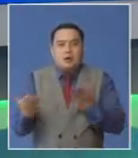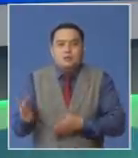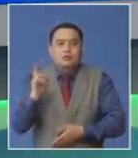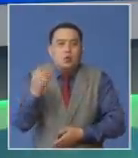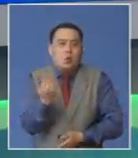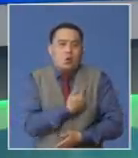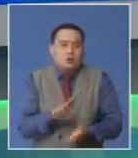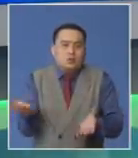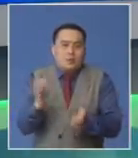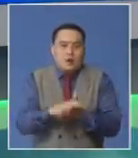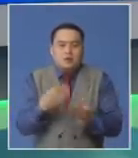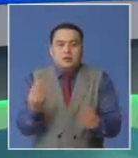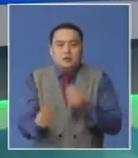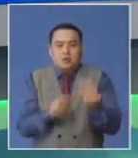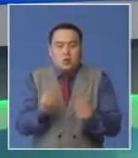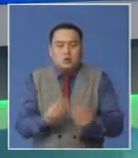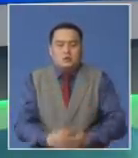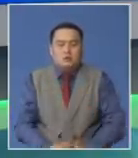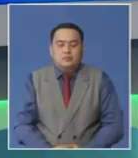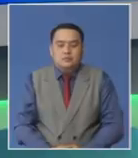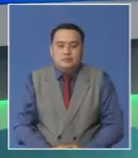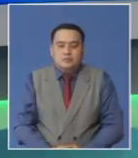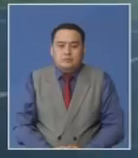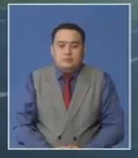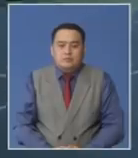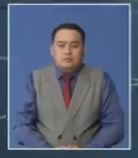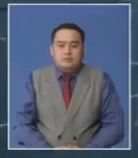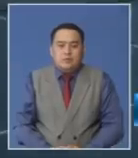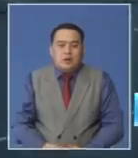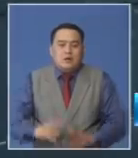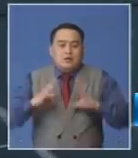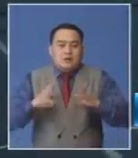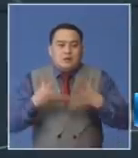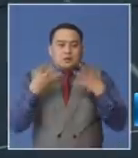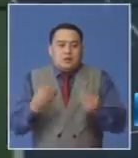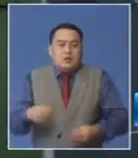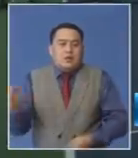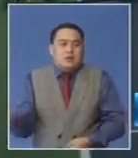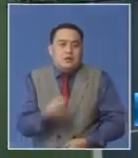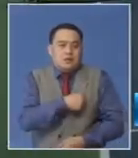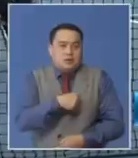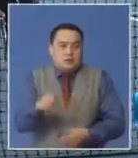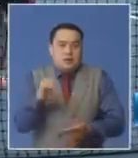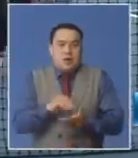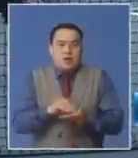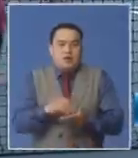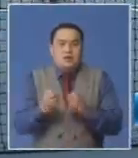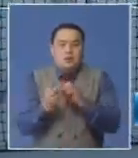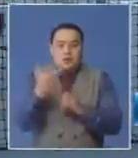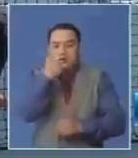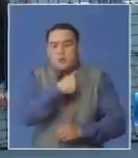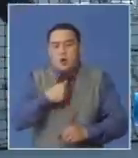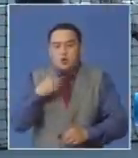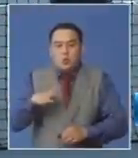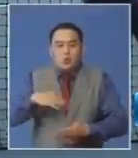познакомиться с этой увлекательной игрой всемирный день теннису впервые начал отмечаться в 2013 году